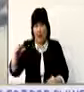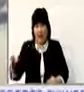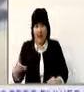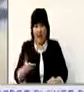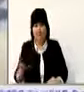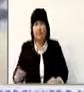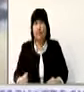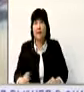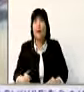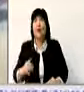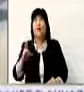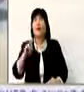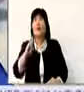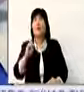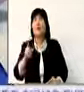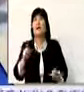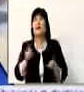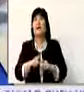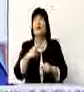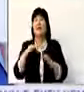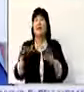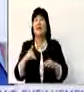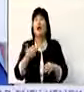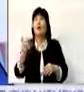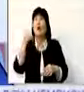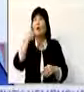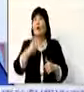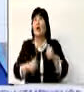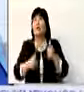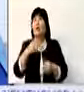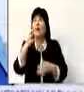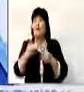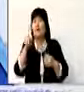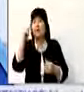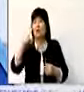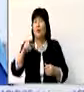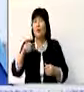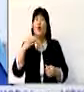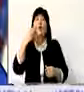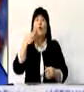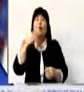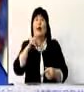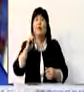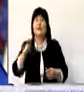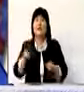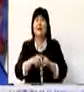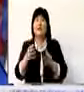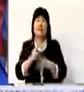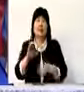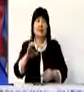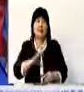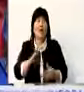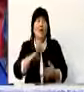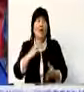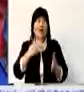он озерке слово не расходится с делом на прошлогоднем чемпионате мира среди школьников румынском весы она завоевала серебро была